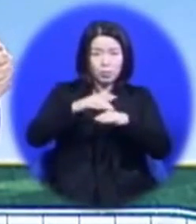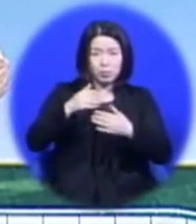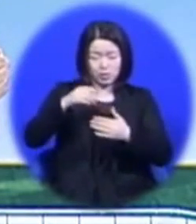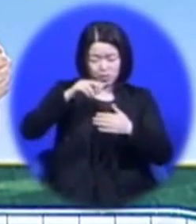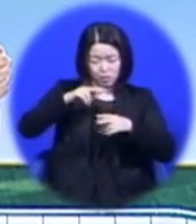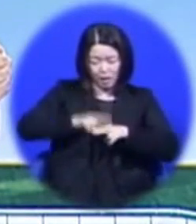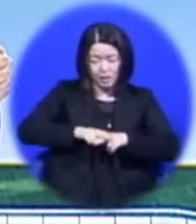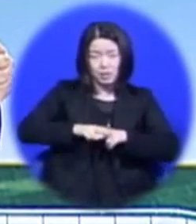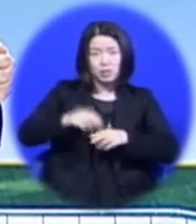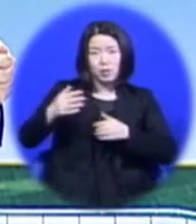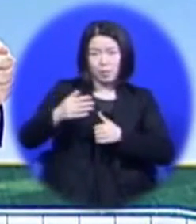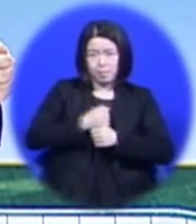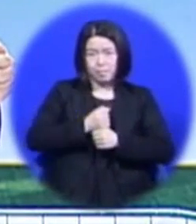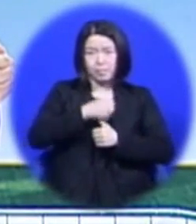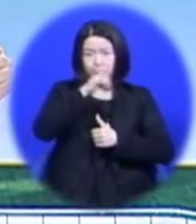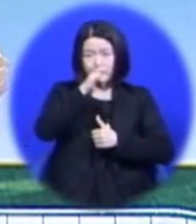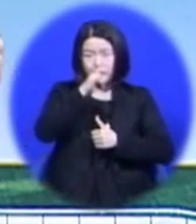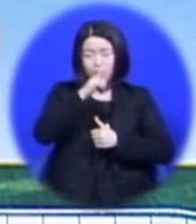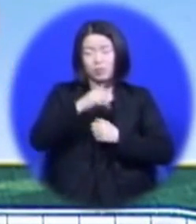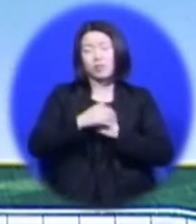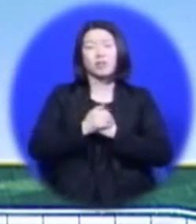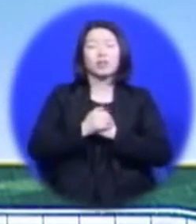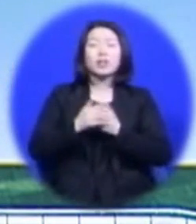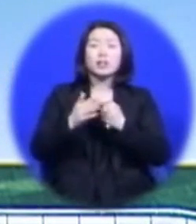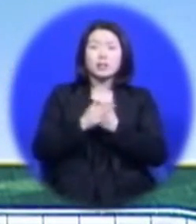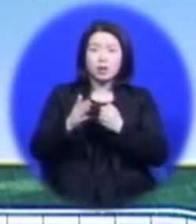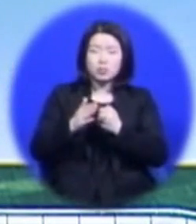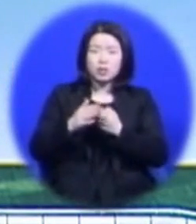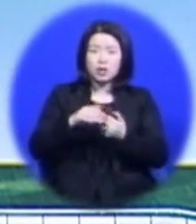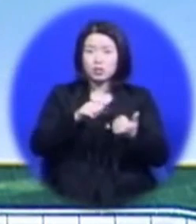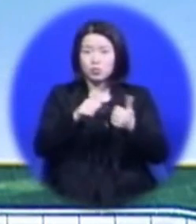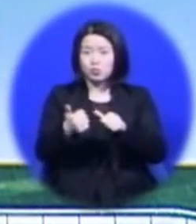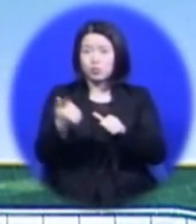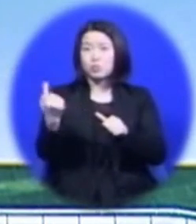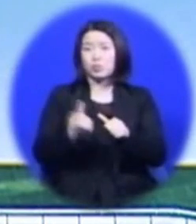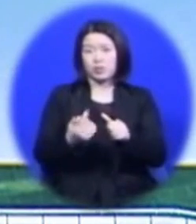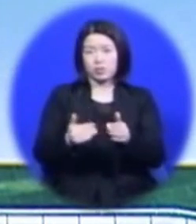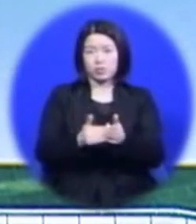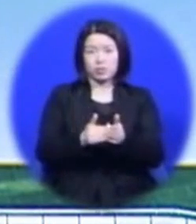지배하고 있어요. 그래서 죽음이 온 겁니다, 우리에게.